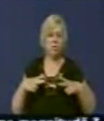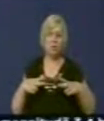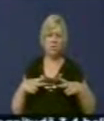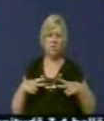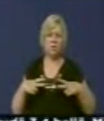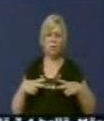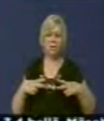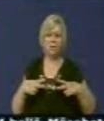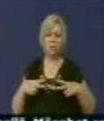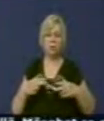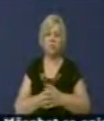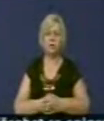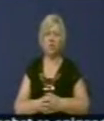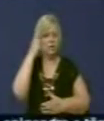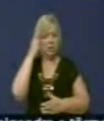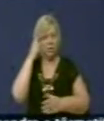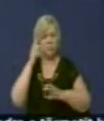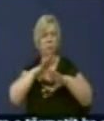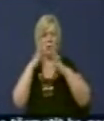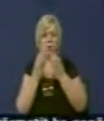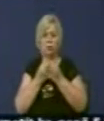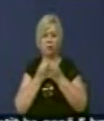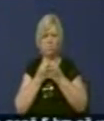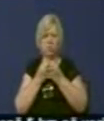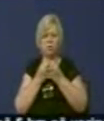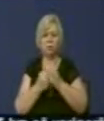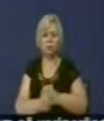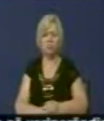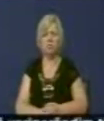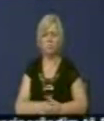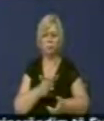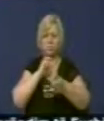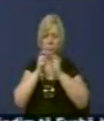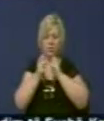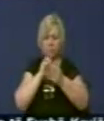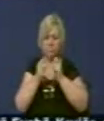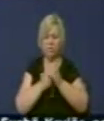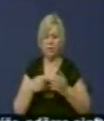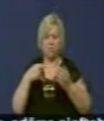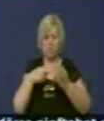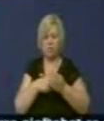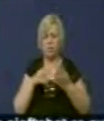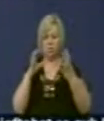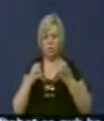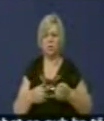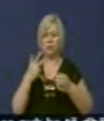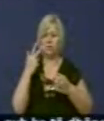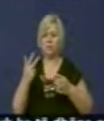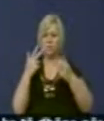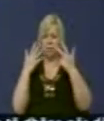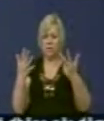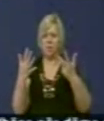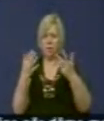është thjesht paqja, por edhe antifashizmi. Fitoria mbi fashizmin e